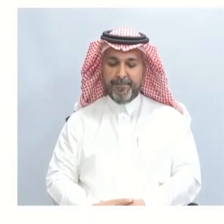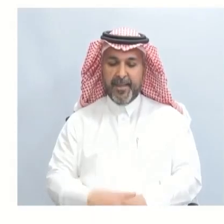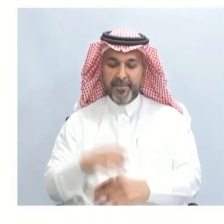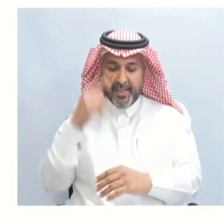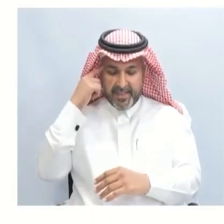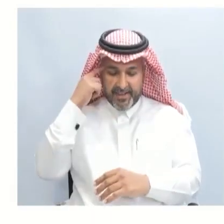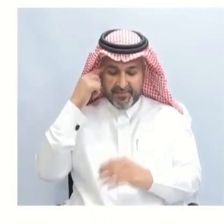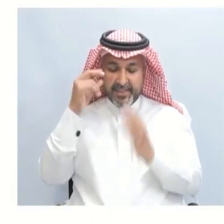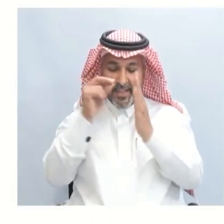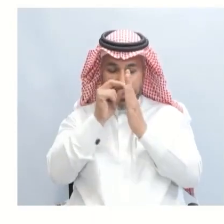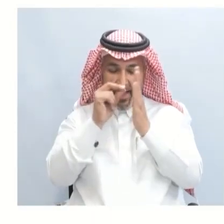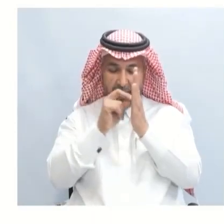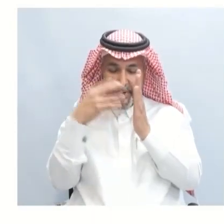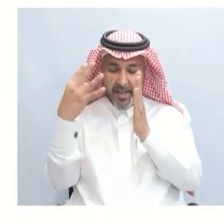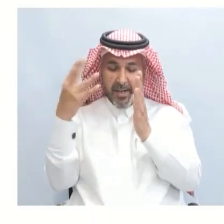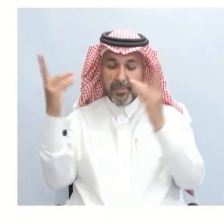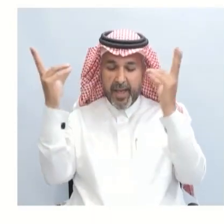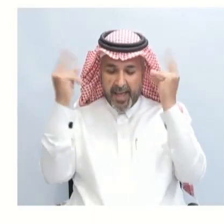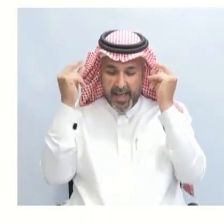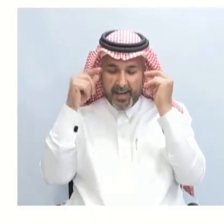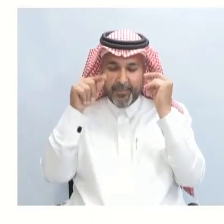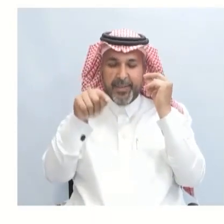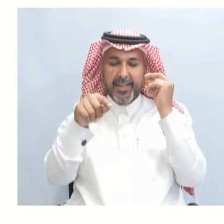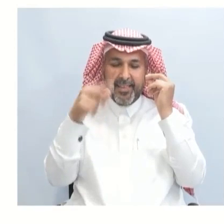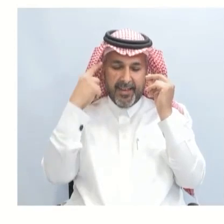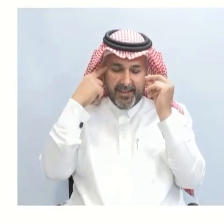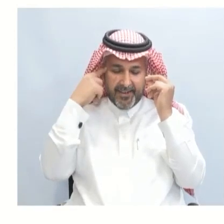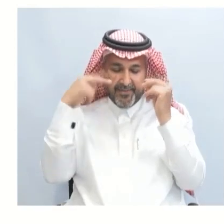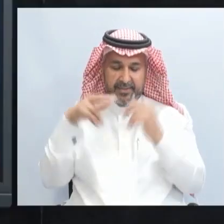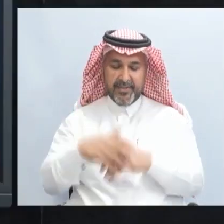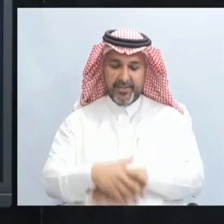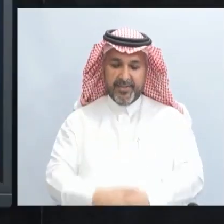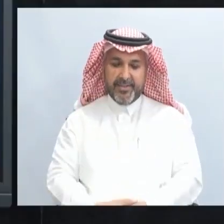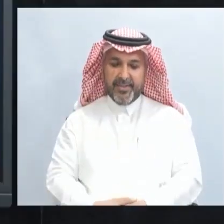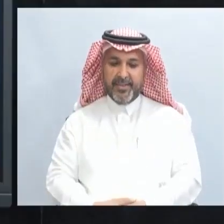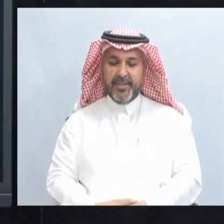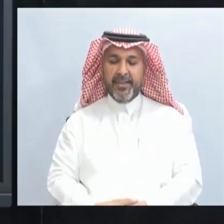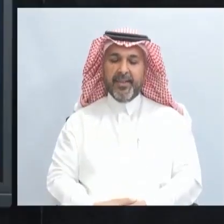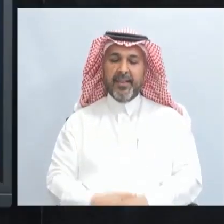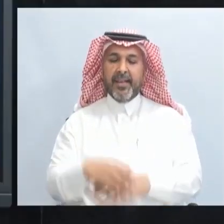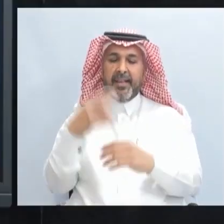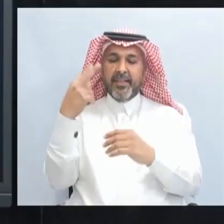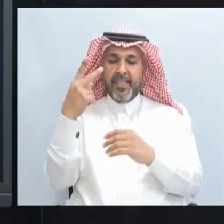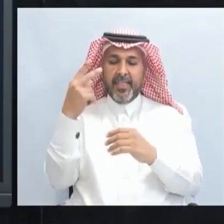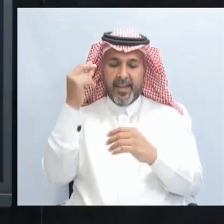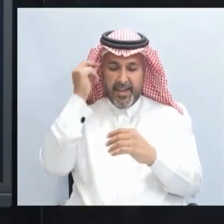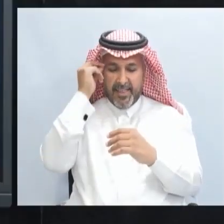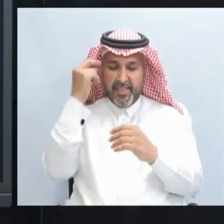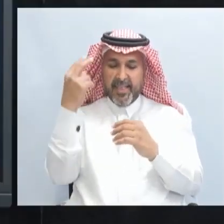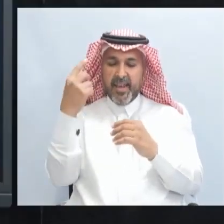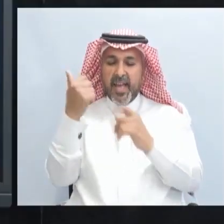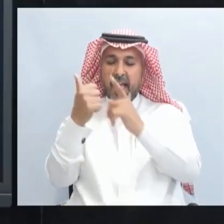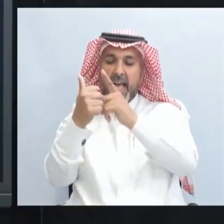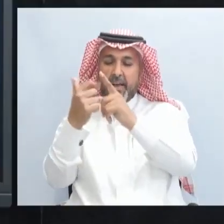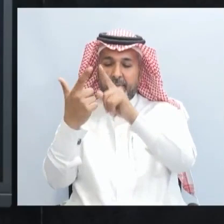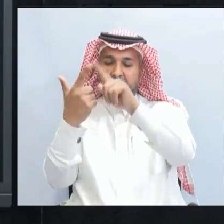وضحت الفكره اذا الخلاصه انني استخدمت قانونين نيوتن القانون الرابع والقانون الثاني سويتهم مع بعض توصلت